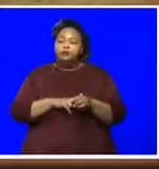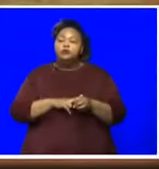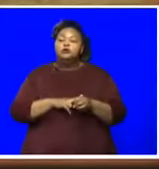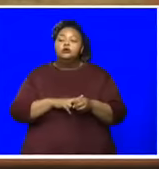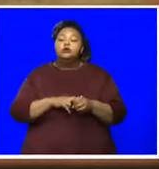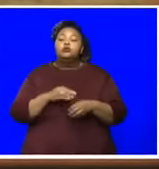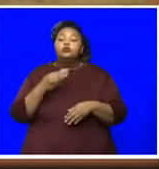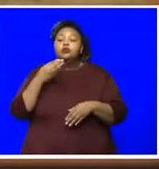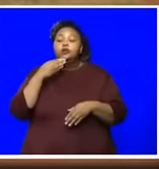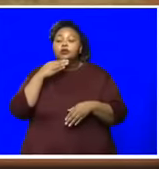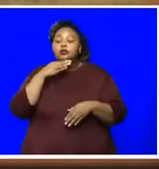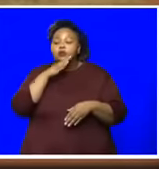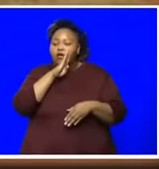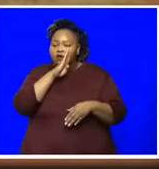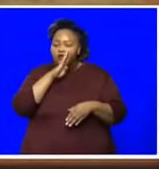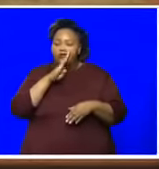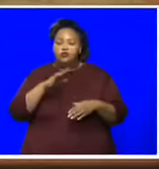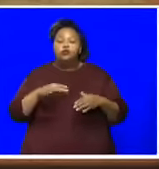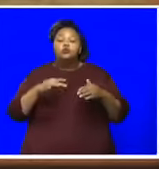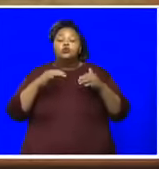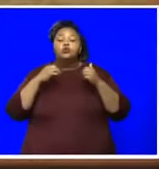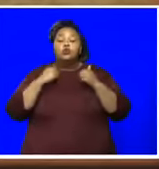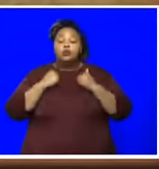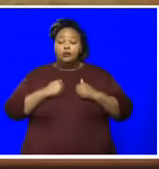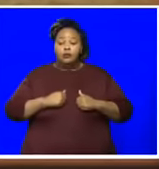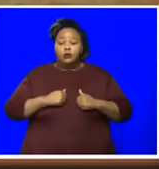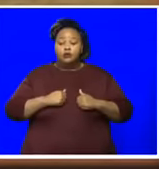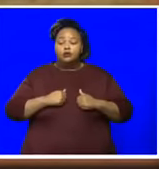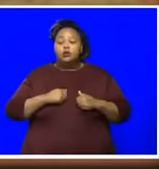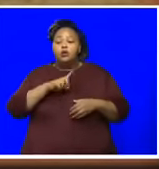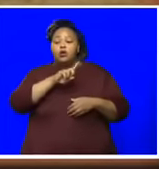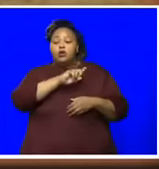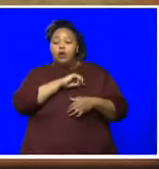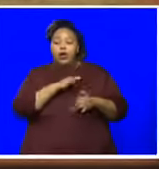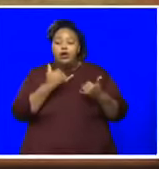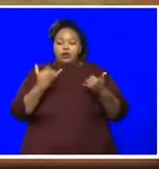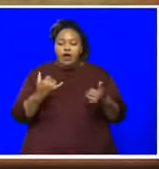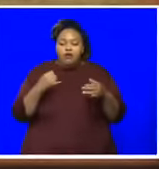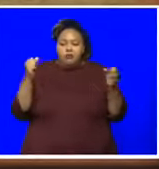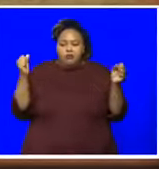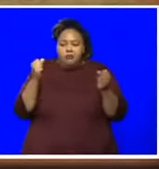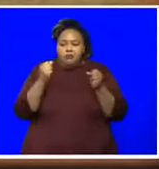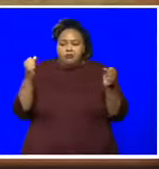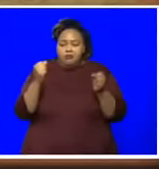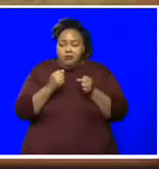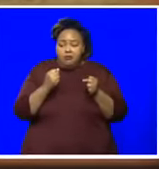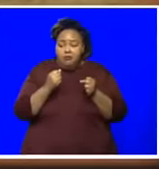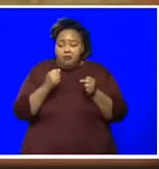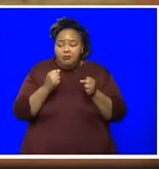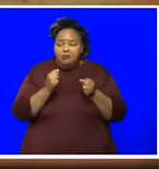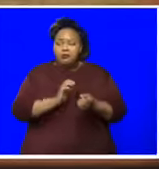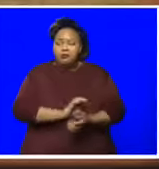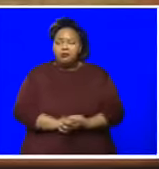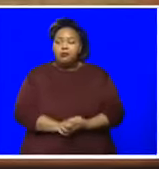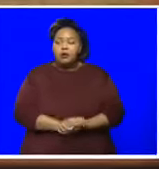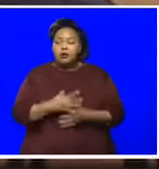na some clothing kungena ubusika manje laba bazokhona ukuthi baphumelele bakuthole